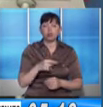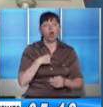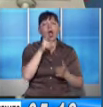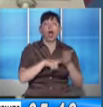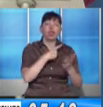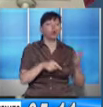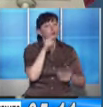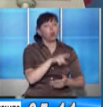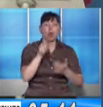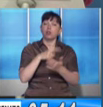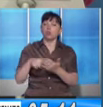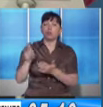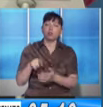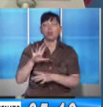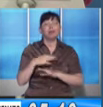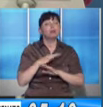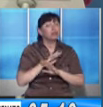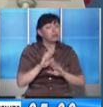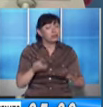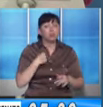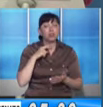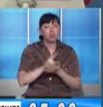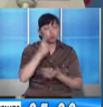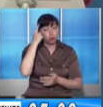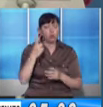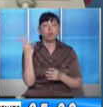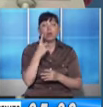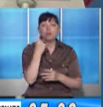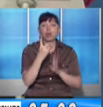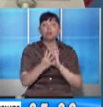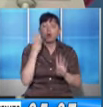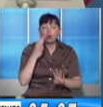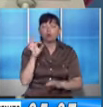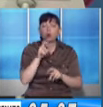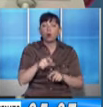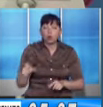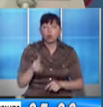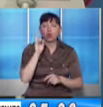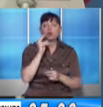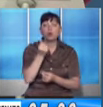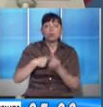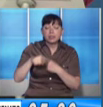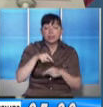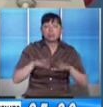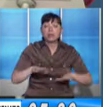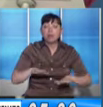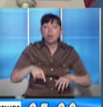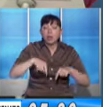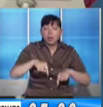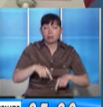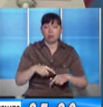acordul cel, anulăm acordul cel. Noi trebuie să ne gândim la interesul național și a cetățenilor și a producătorilor autohtoni,